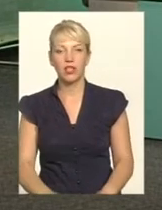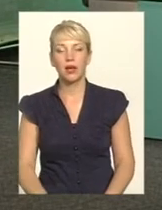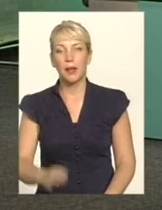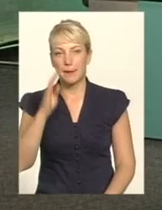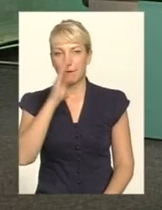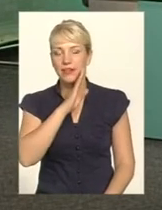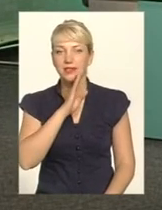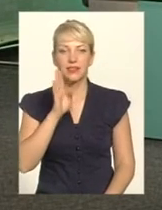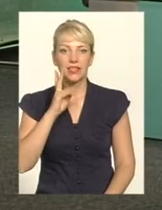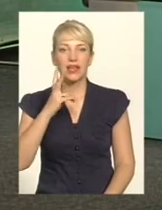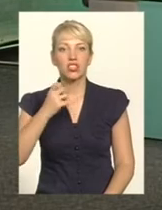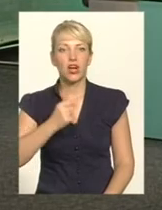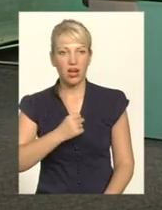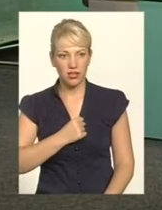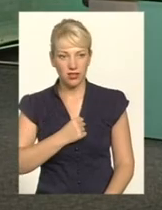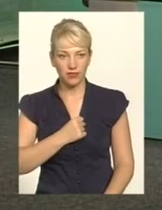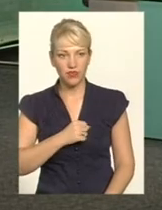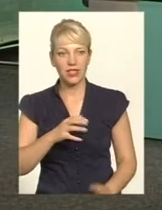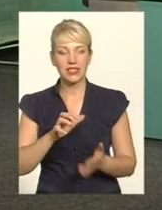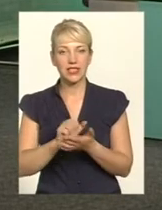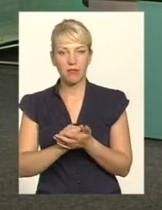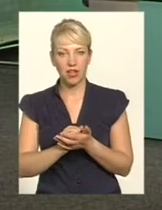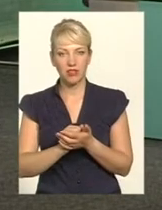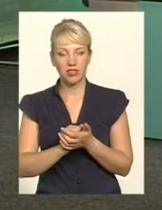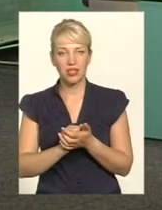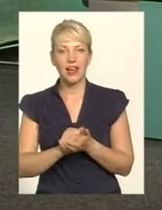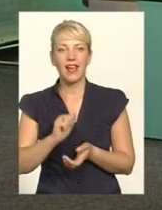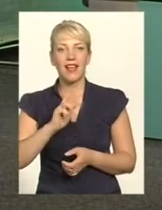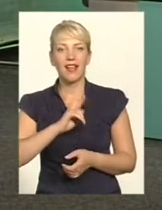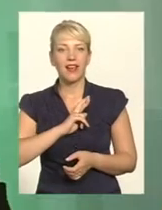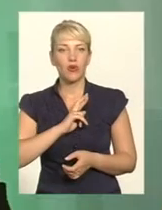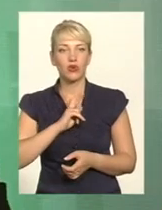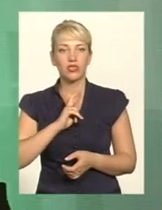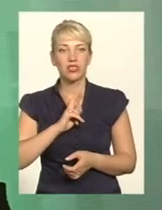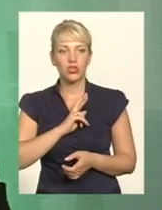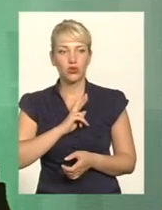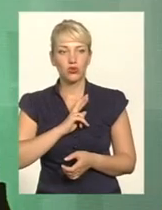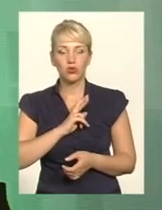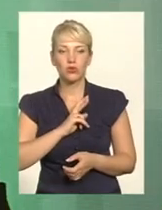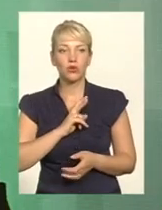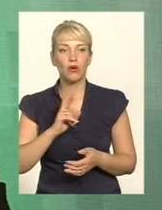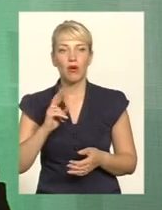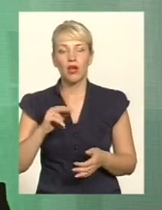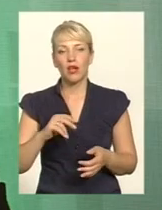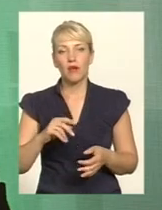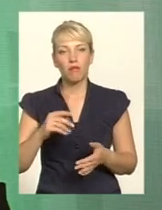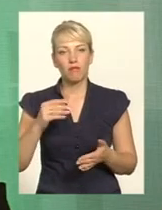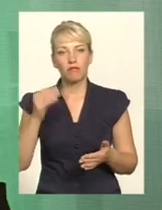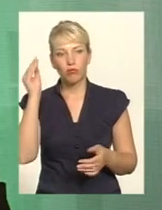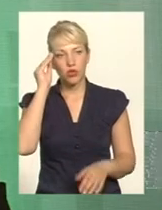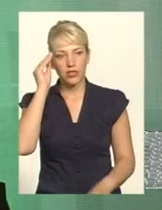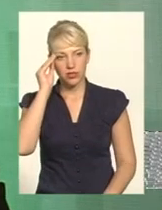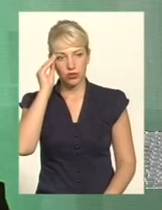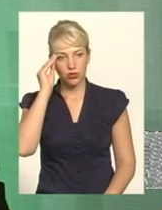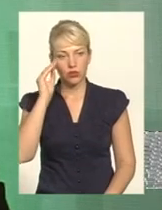батьки, на превеликий жаль, займають егоїстичну позицію. Дуже часто займають егоїстичну позицію.